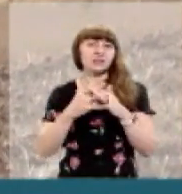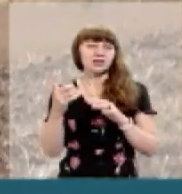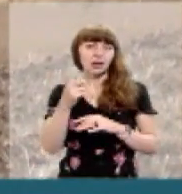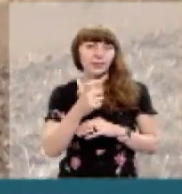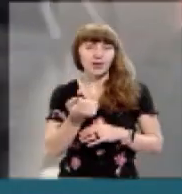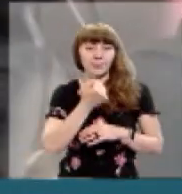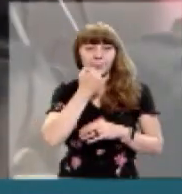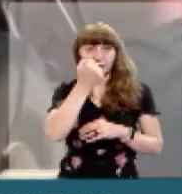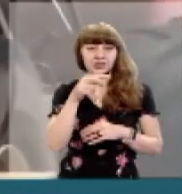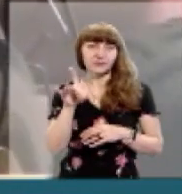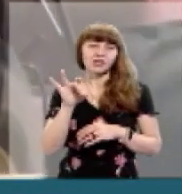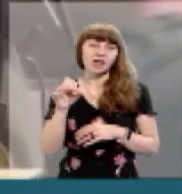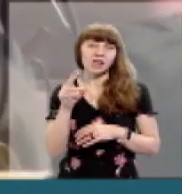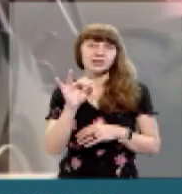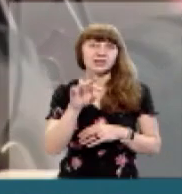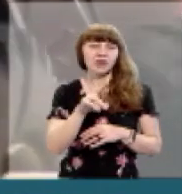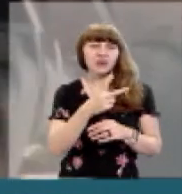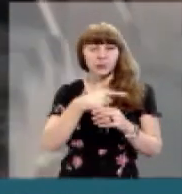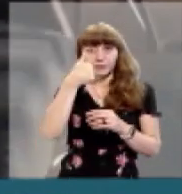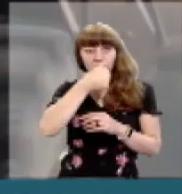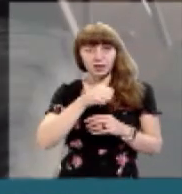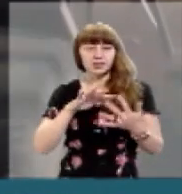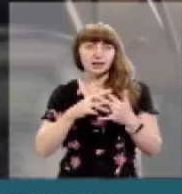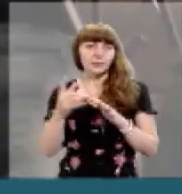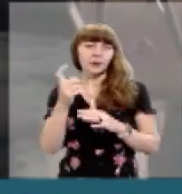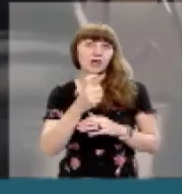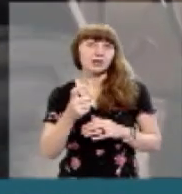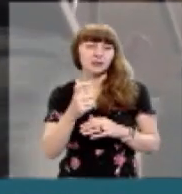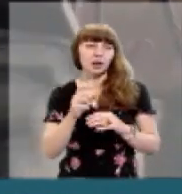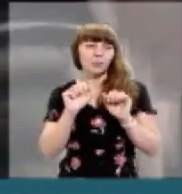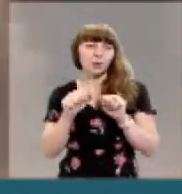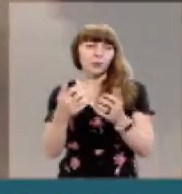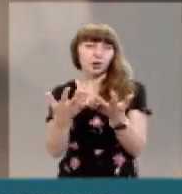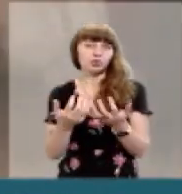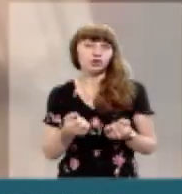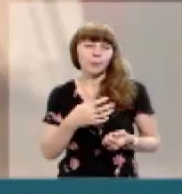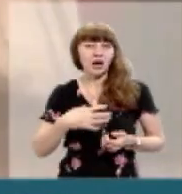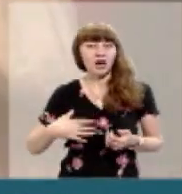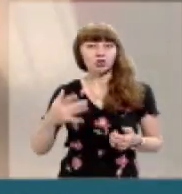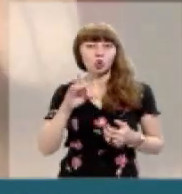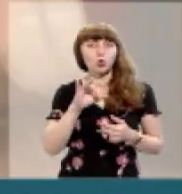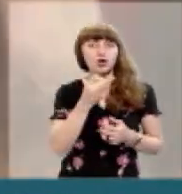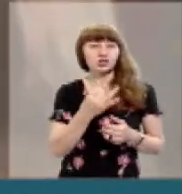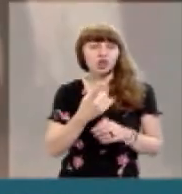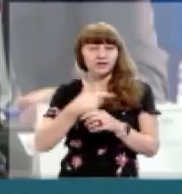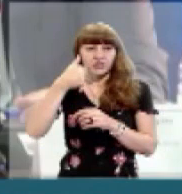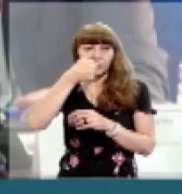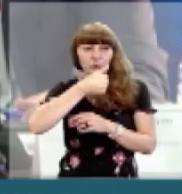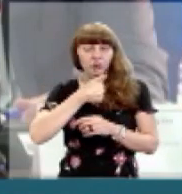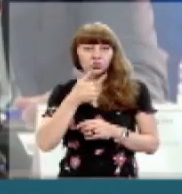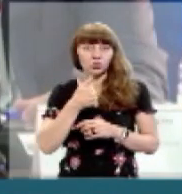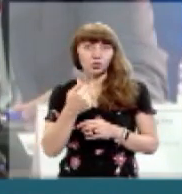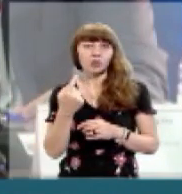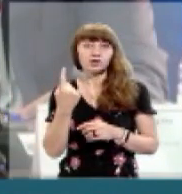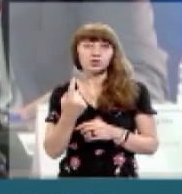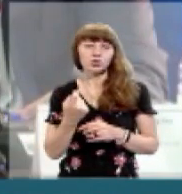алуға үміттеніп отыр. Мәселен, биыл 1000 гектар жерге түрлі көп жылдық өсімдіктер отырғызылды. Техника паркі де жаңартылды. Этот